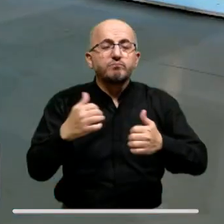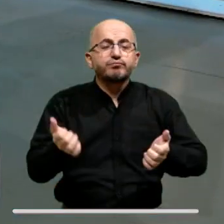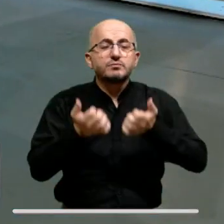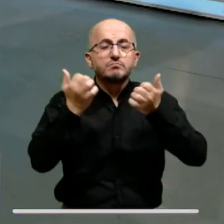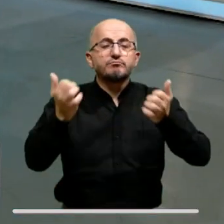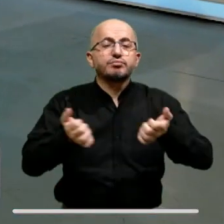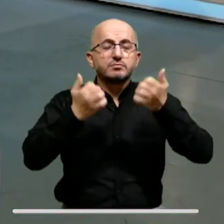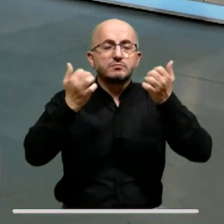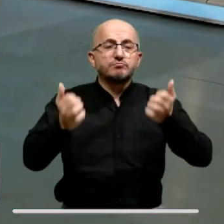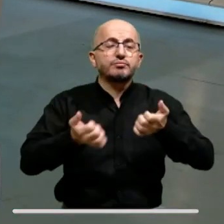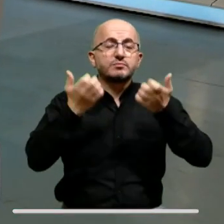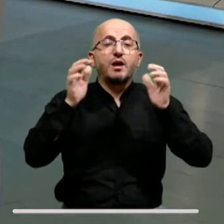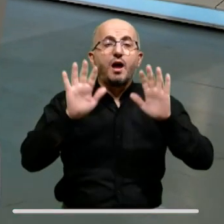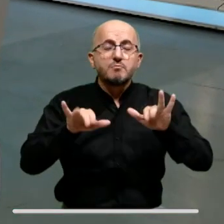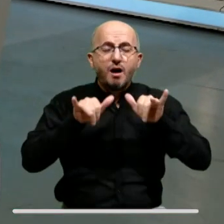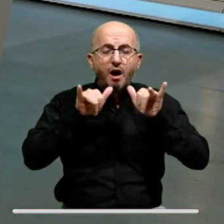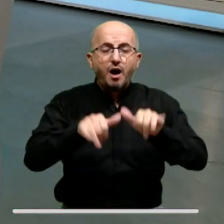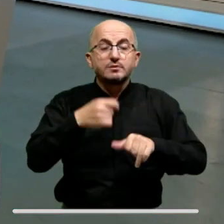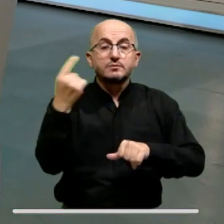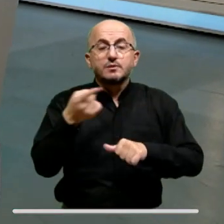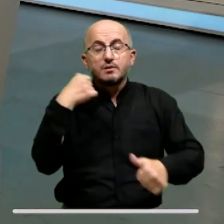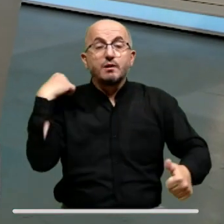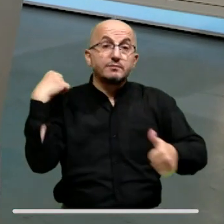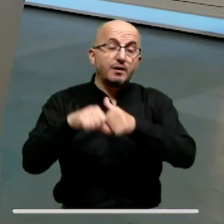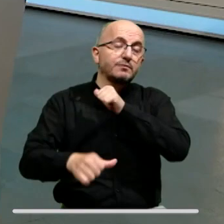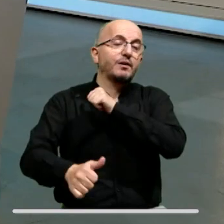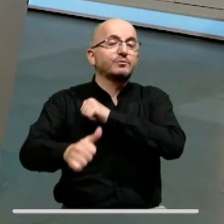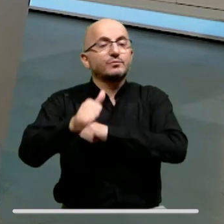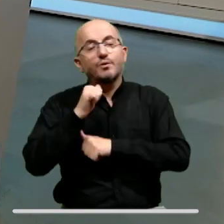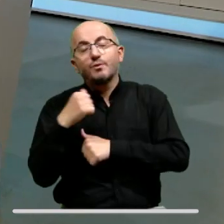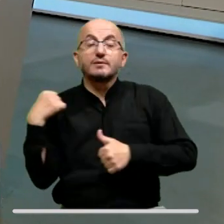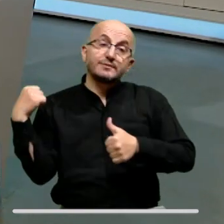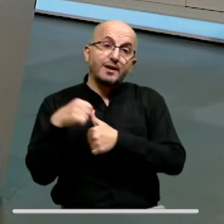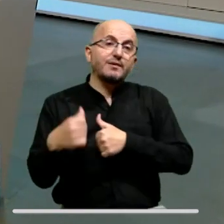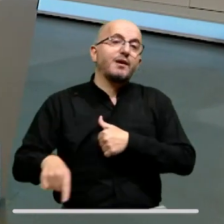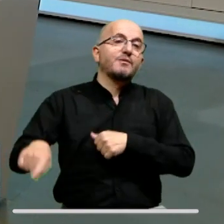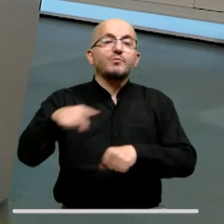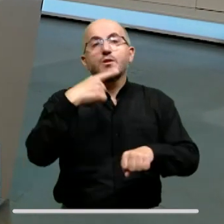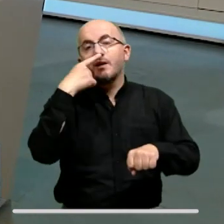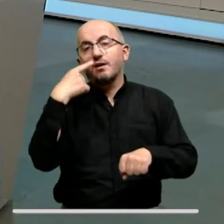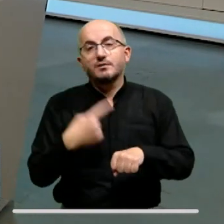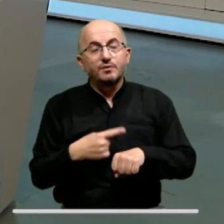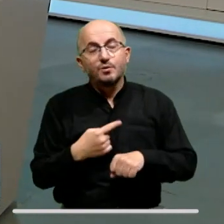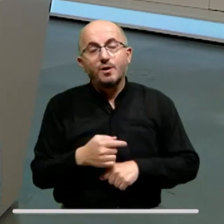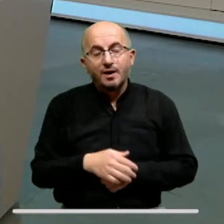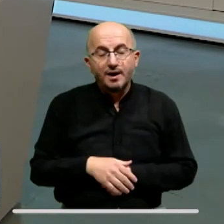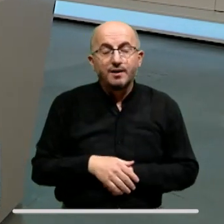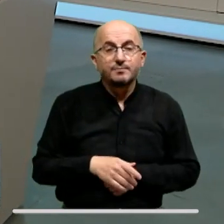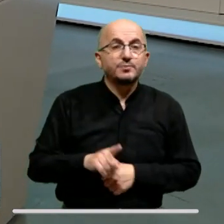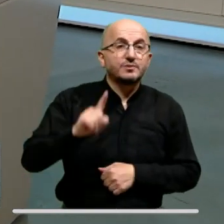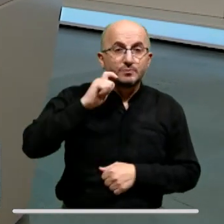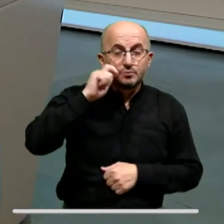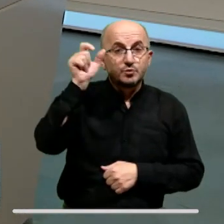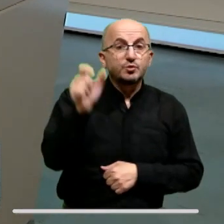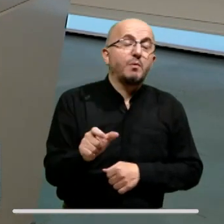aldanıyorlar, aldatılıyorlar ama aynı şeylere tekrar dönüyorlar, tekrar bunlara inanıyorlar. Yani bir Müslümanın